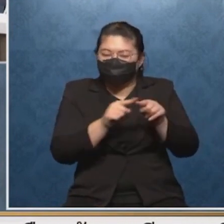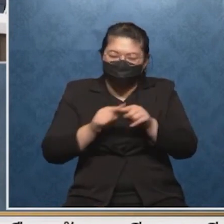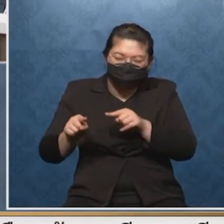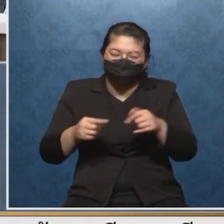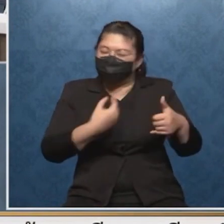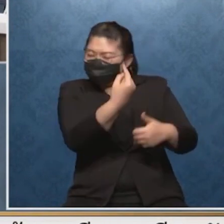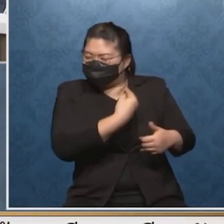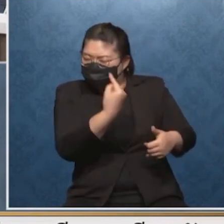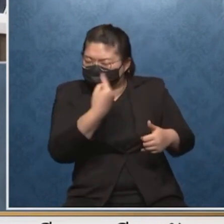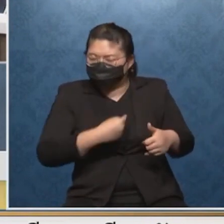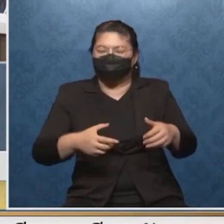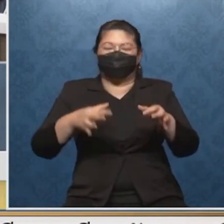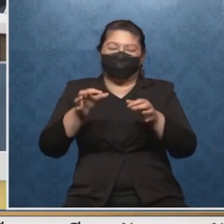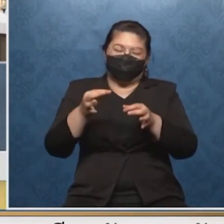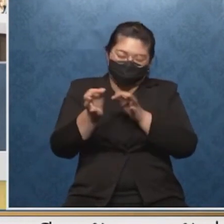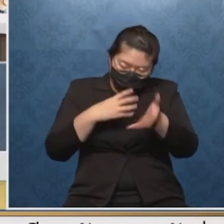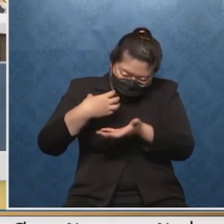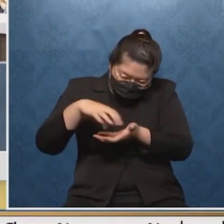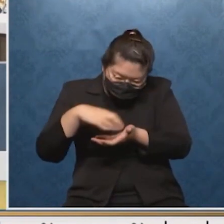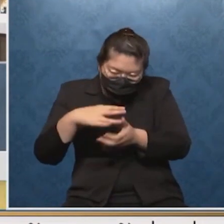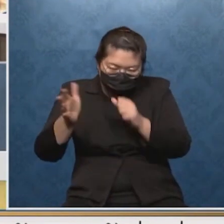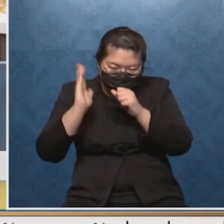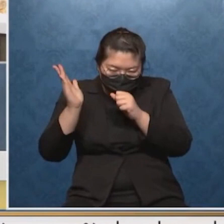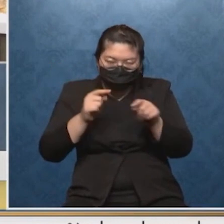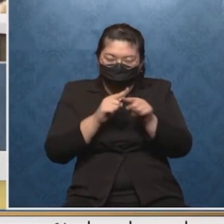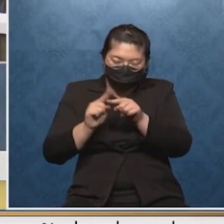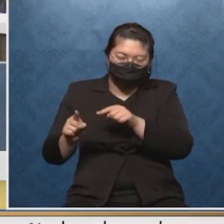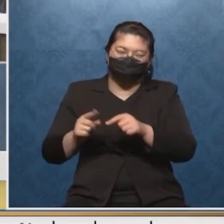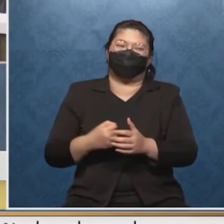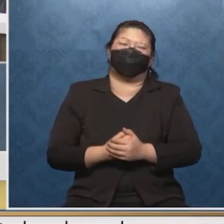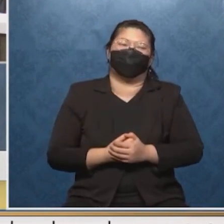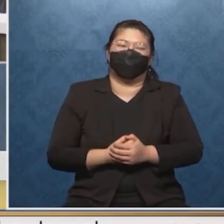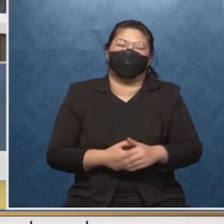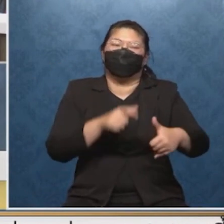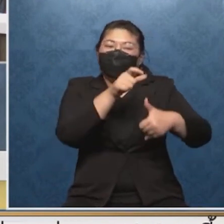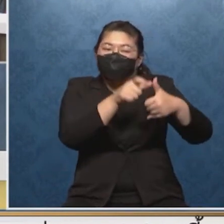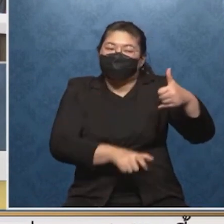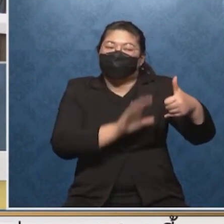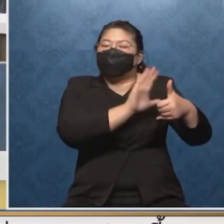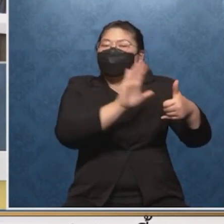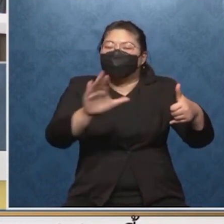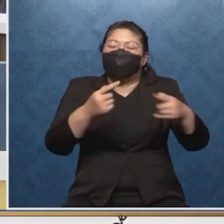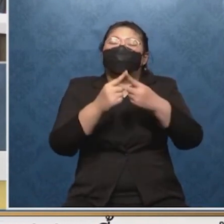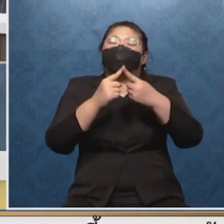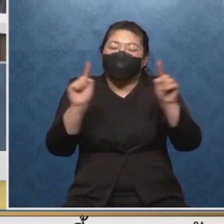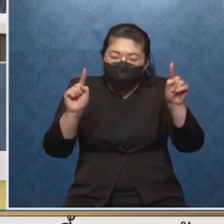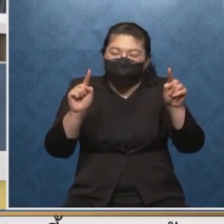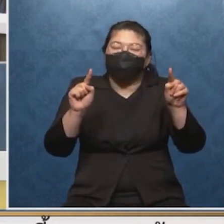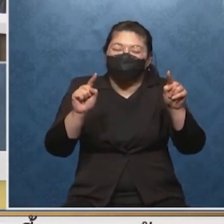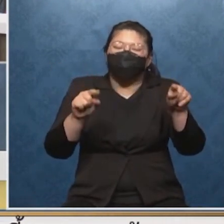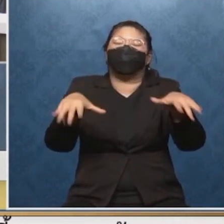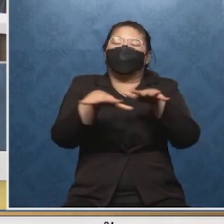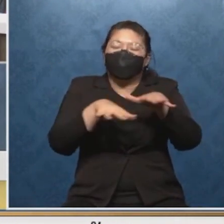ผมวินิจฉัยแล้วครับท่านขจิตครับผมถือว่าบุคลิกของแต่ละคนนั้นแตกต่างกันเป็นเรื่องธรรมด